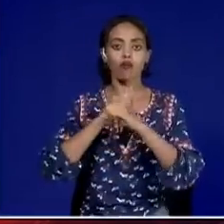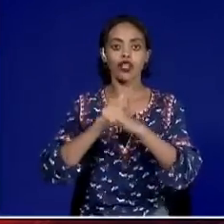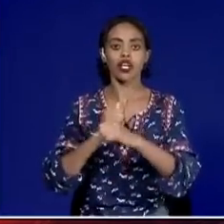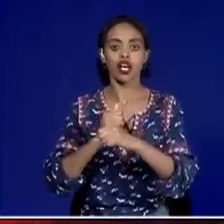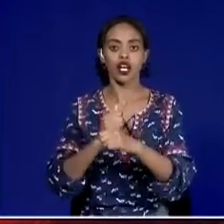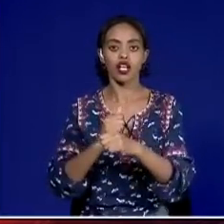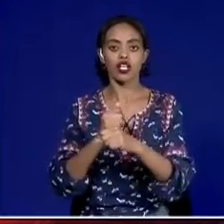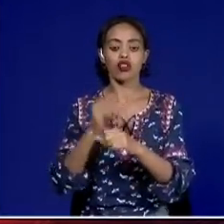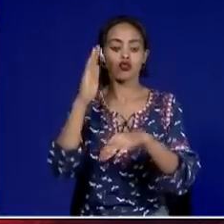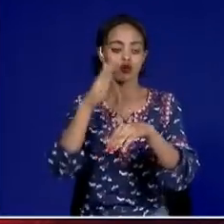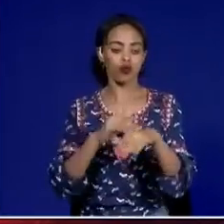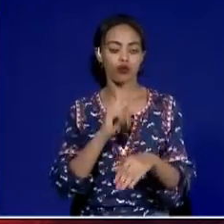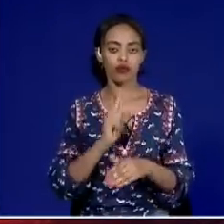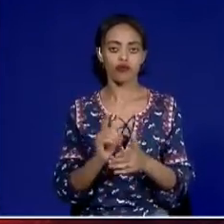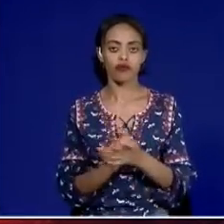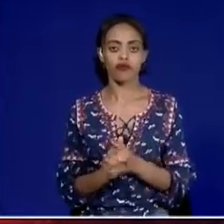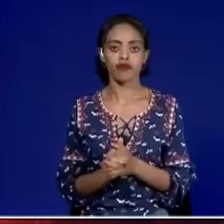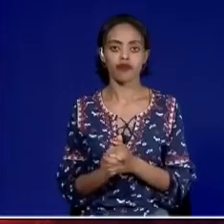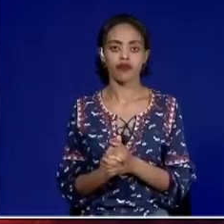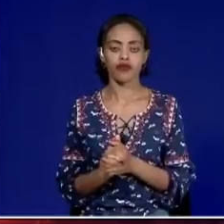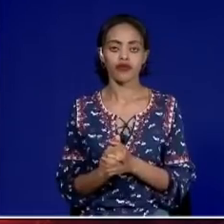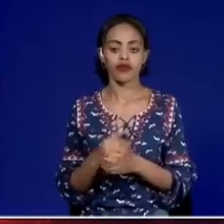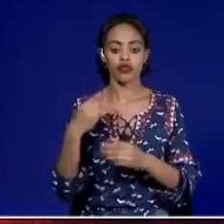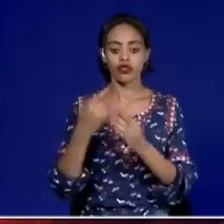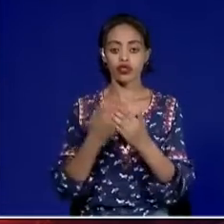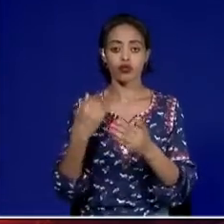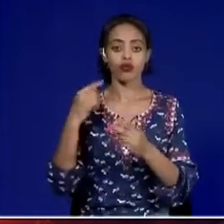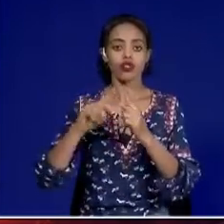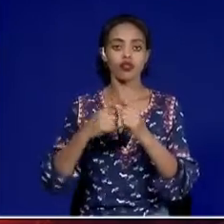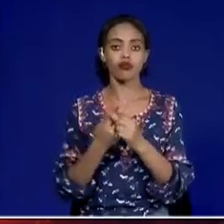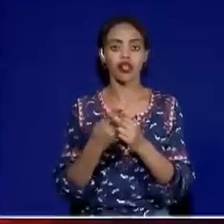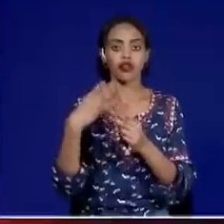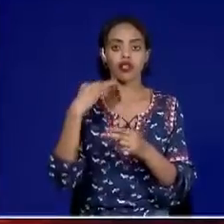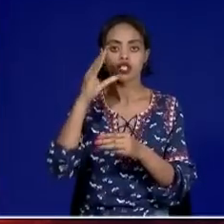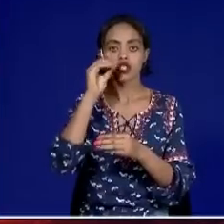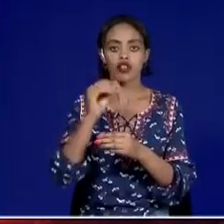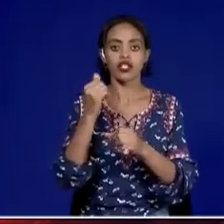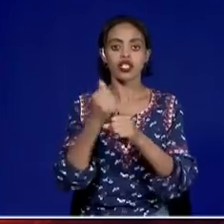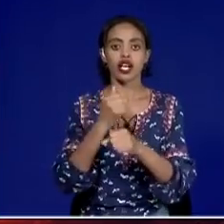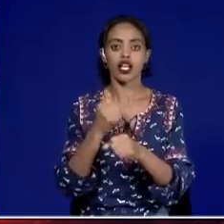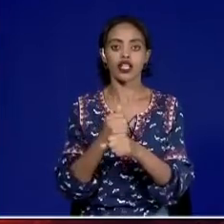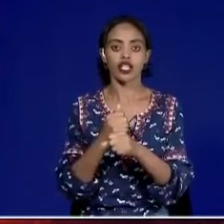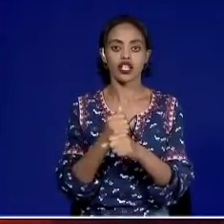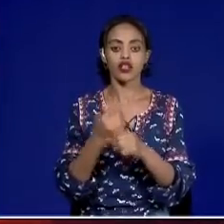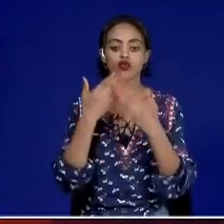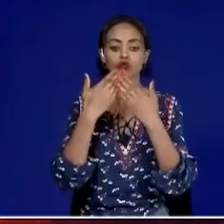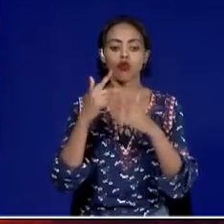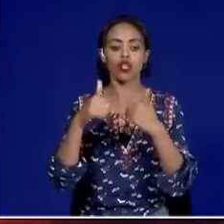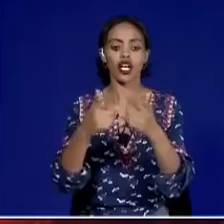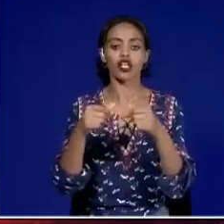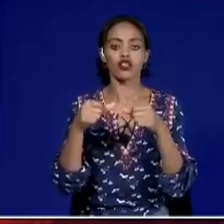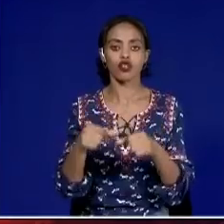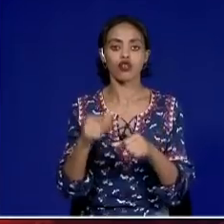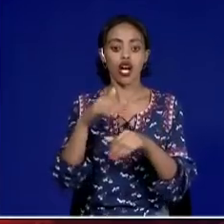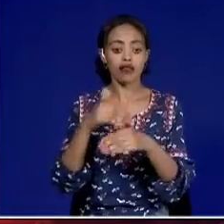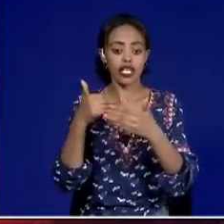ብትኩረት ክስርሐሉ ፀዊዖም። ቅድም ኢሉ ተጀመረ ውልቀ ፅሬትካ ናይ ምሕላው ብፍላይ ኢድካ ናይ ምሕፃብ ስራሕቲ ፅቡቕ እናኸደ ፀኒሑ